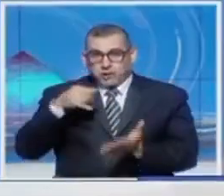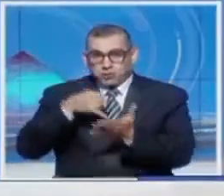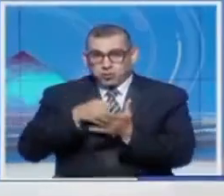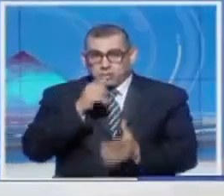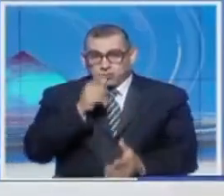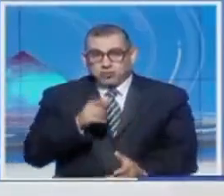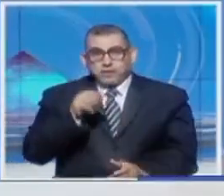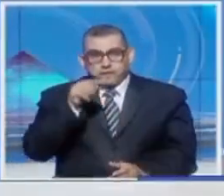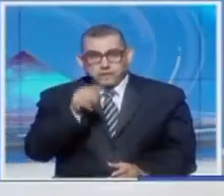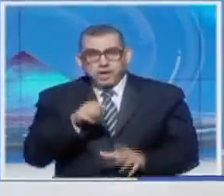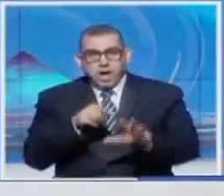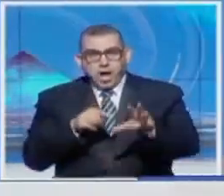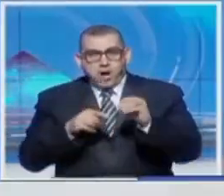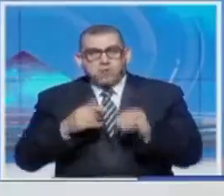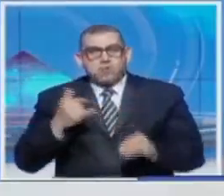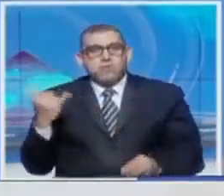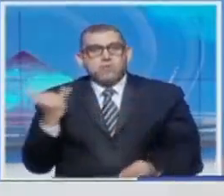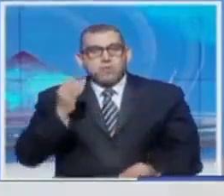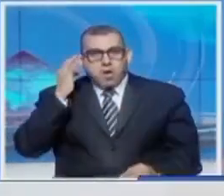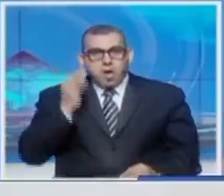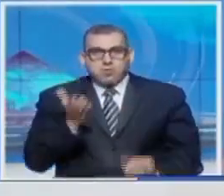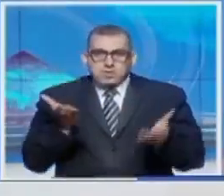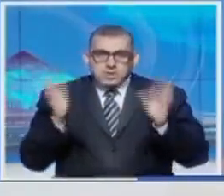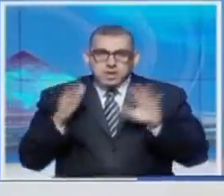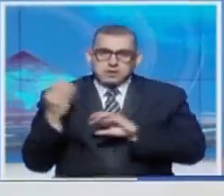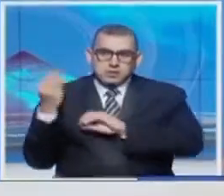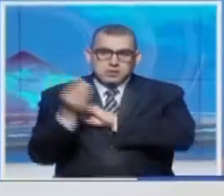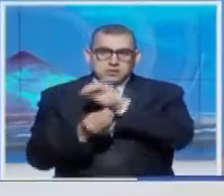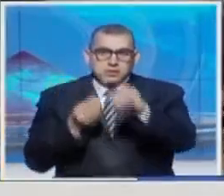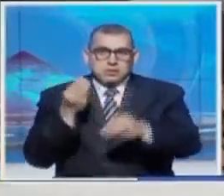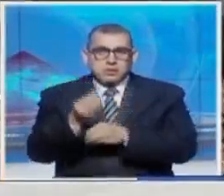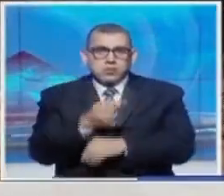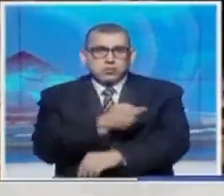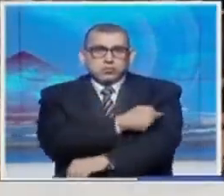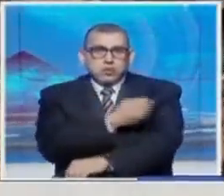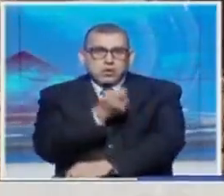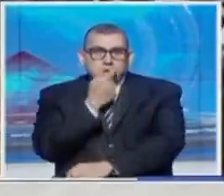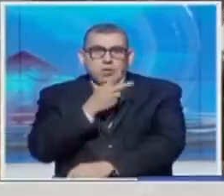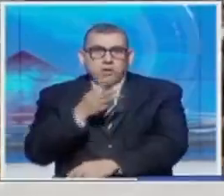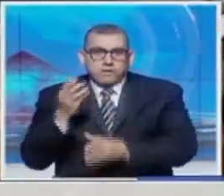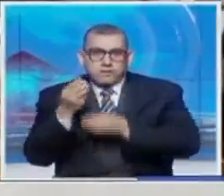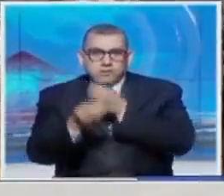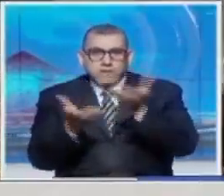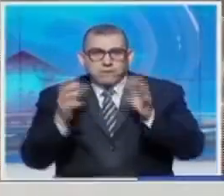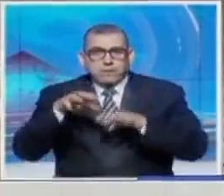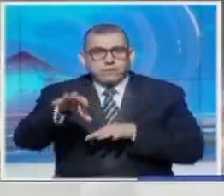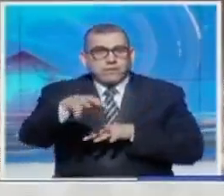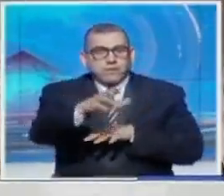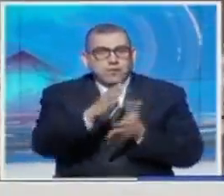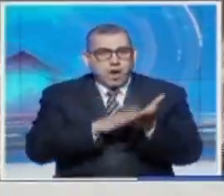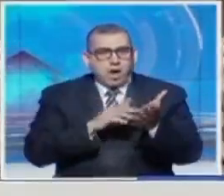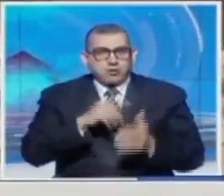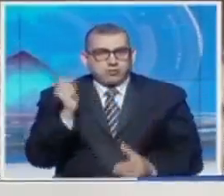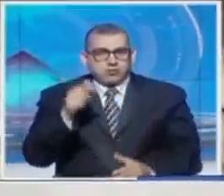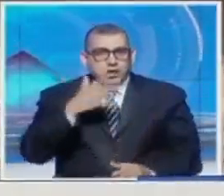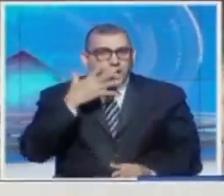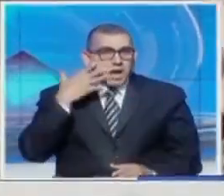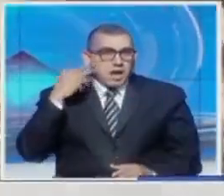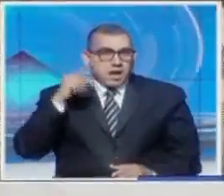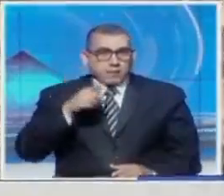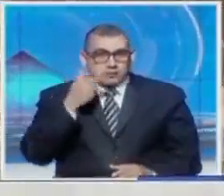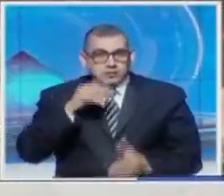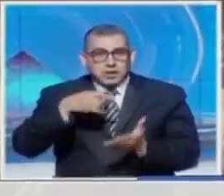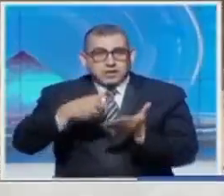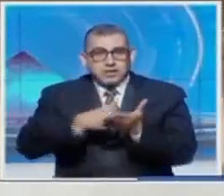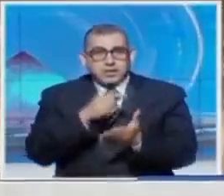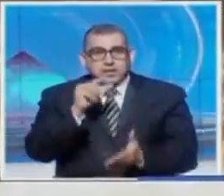المتوسط إن هناك حاجة ماسة لزيادة الإمدادات الطبية بشكل عاجل في العديد من المناطق في ليبيا، بما في ذلك